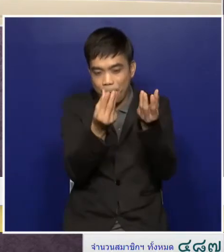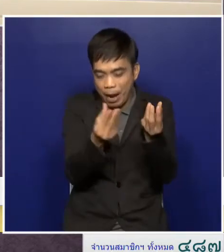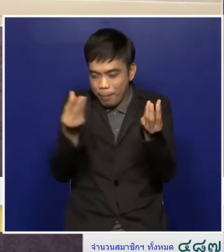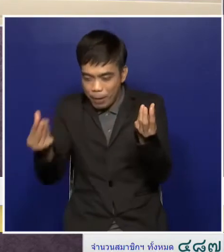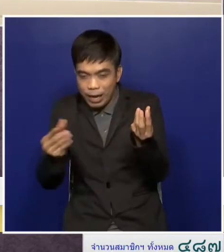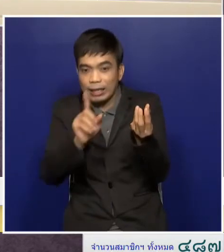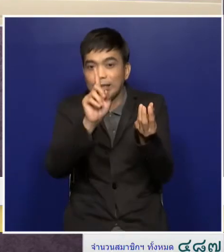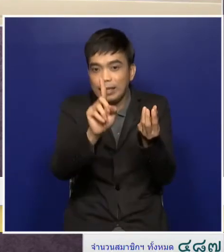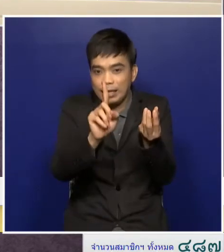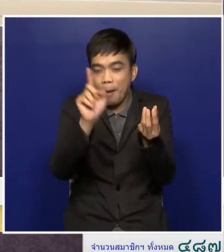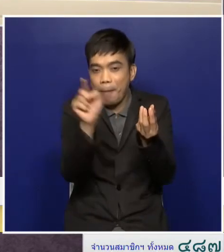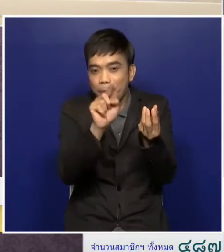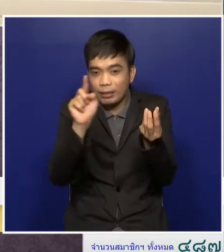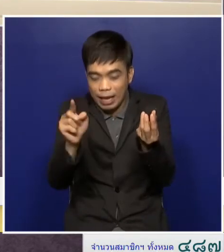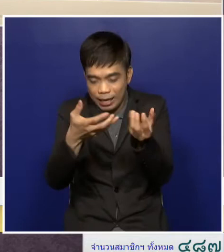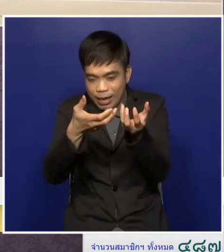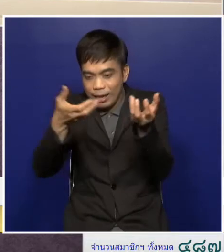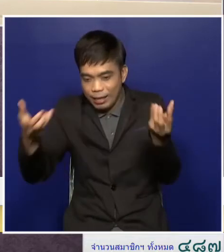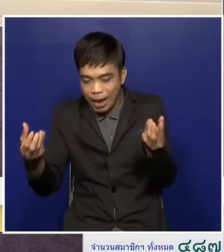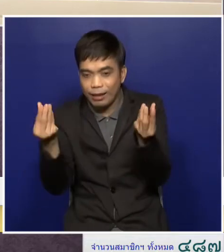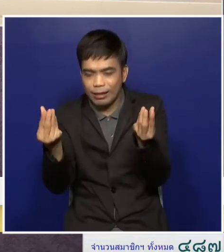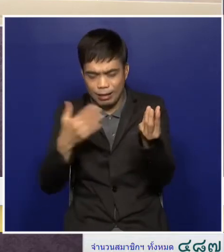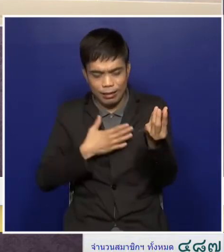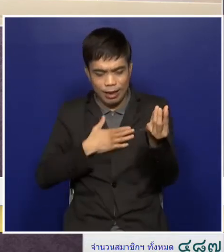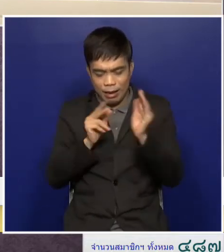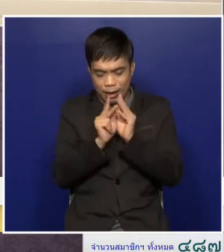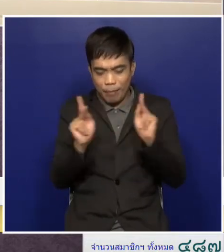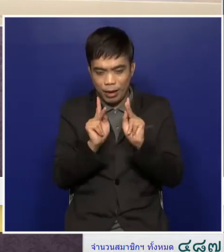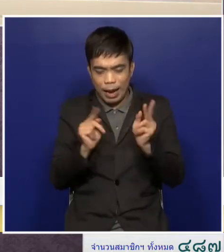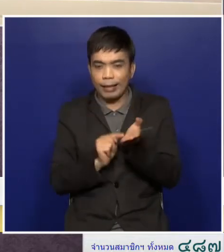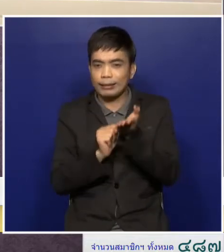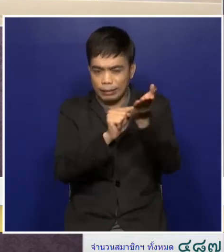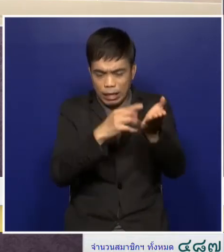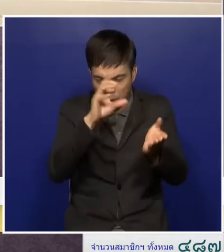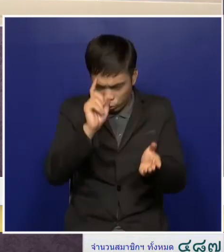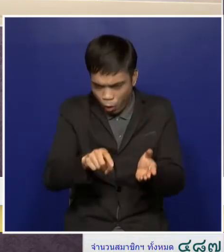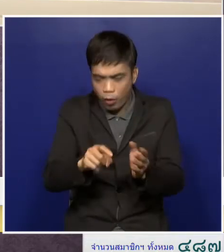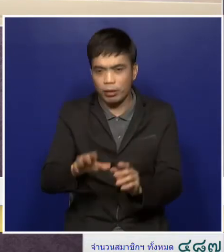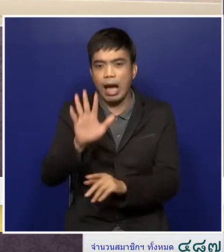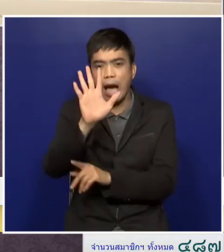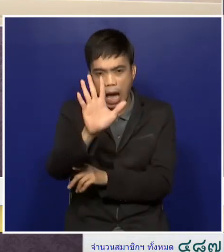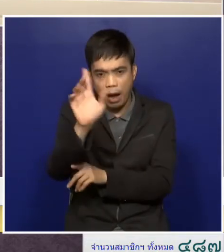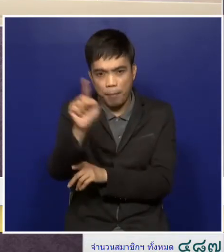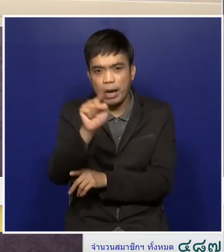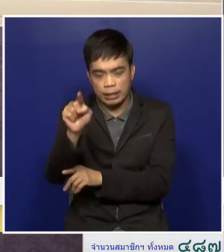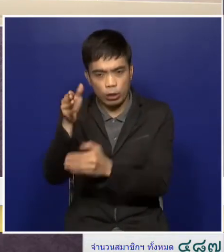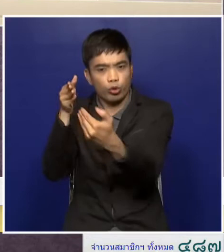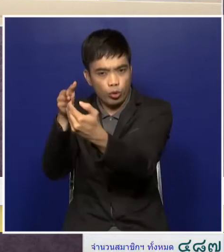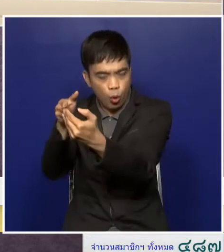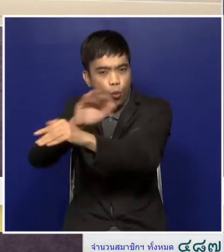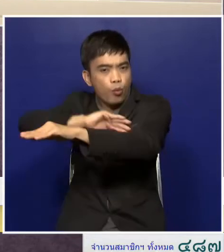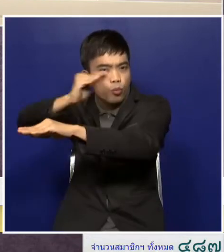ี้ ทาง กับ ภิการ เราก็ อยาก จะ เสนเมื่อ ว่า ควร เป็น 5 เปรเซ็ต เฉพาะ พ มง เรา ไม ว่า จะ ไป